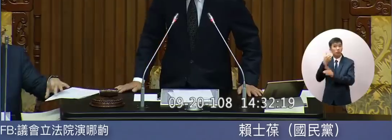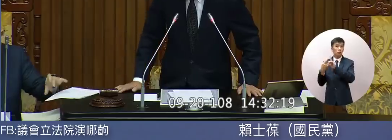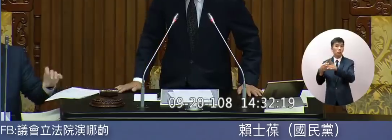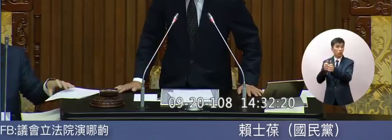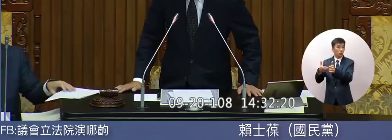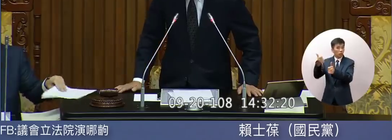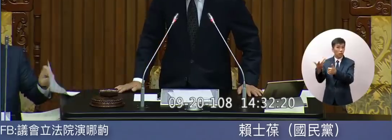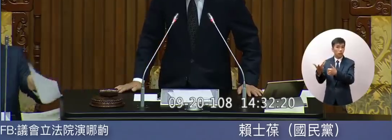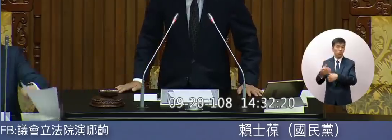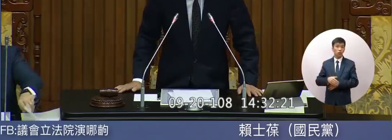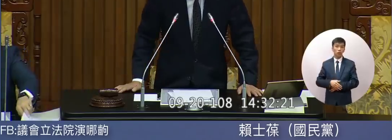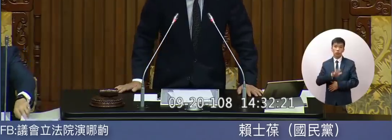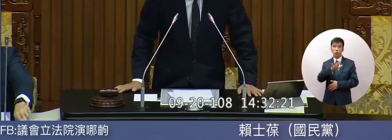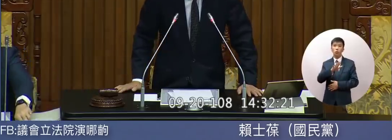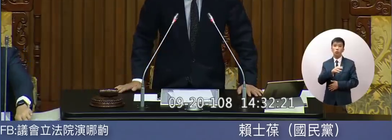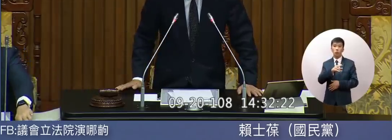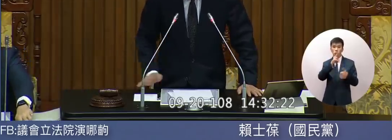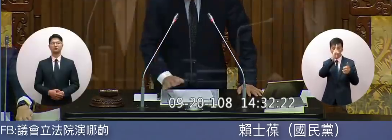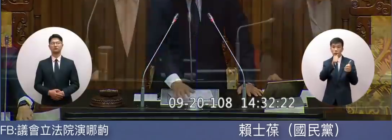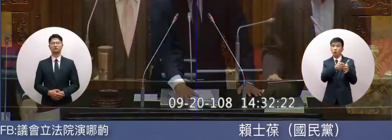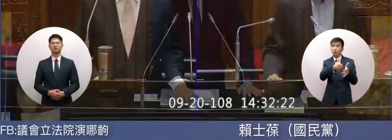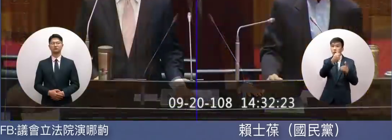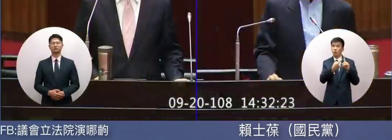长，徐次长，政务次长，哈。 啊，